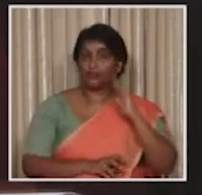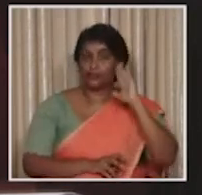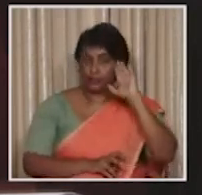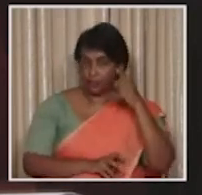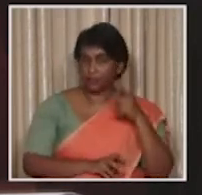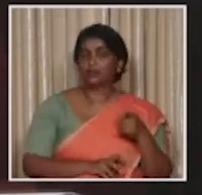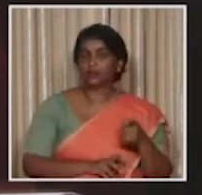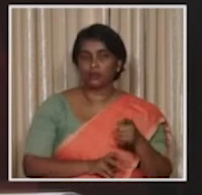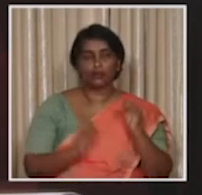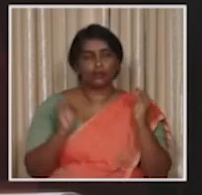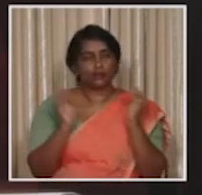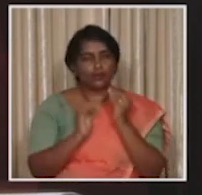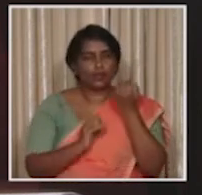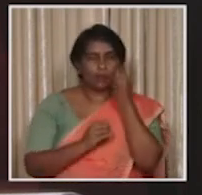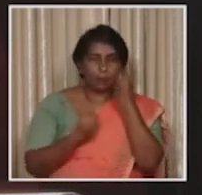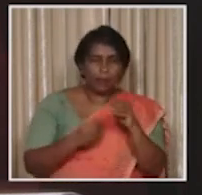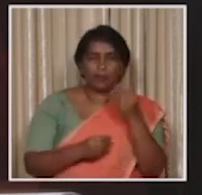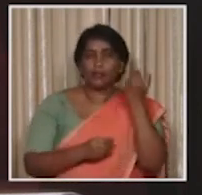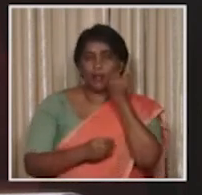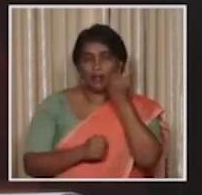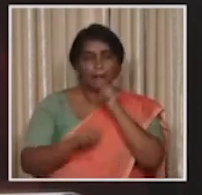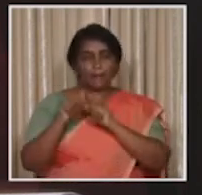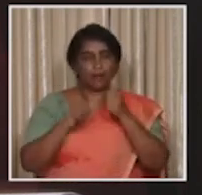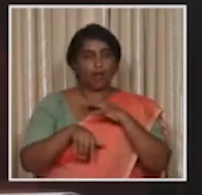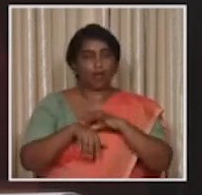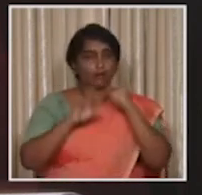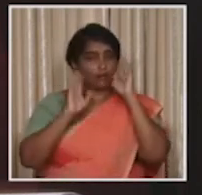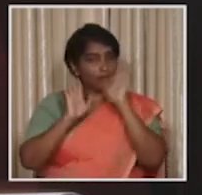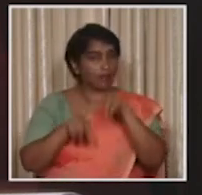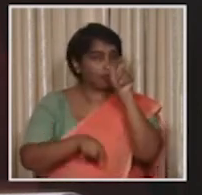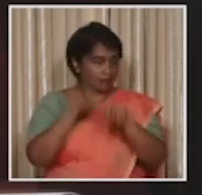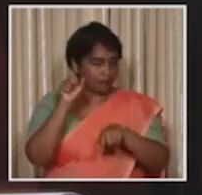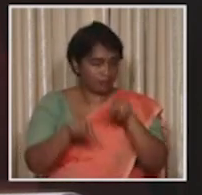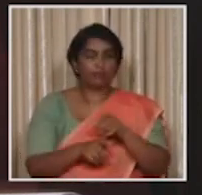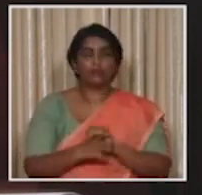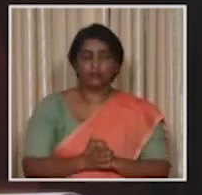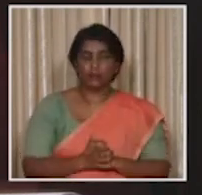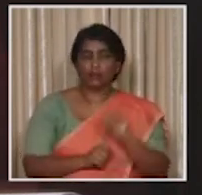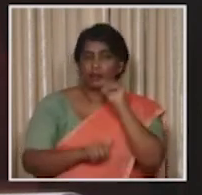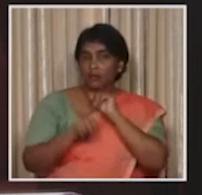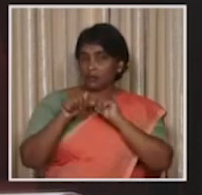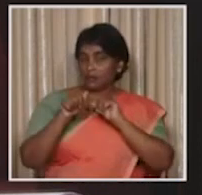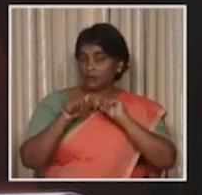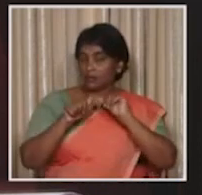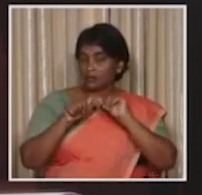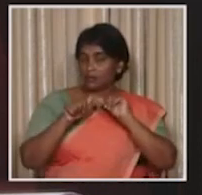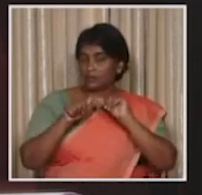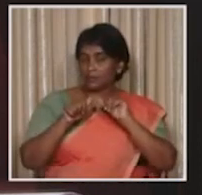විශේෂයෙන්ම සුළු රෝගී තත්ත්වයකට ප්‍රතිකාර ලැබීමට රෝහල්ගත වූ පිරිස් ප්‍රතිකාර